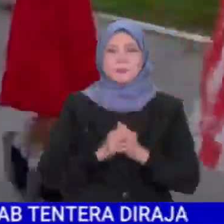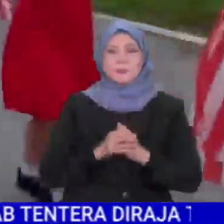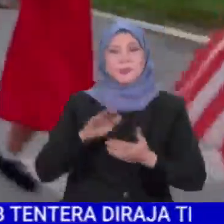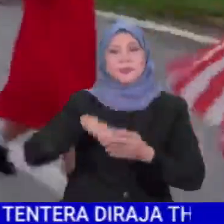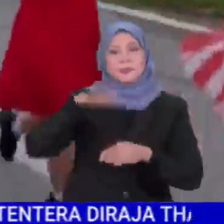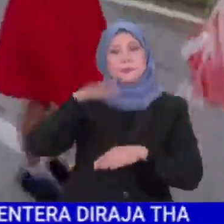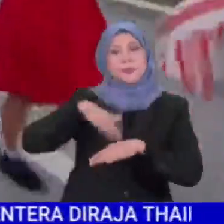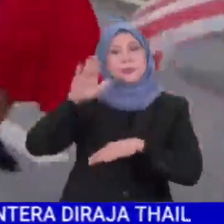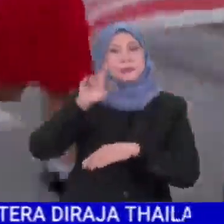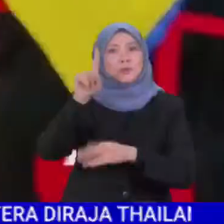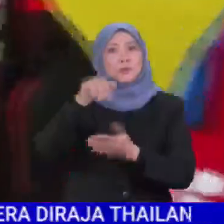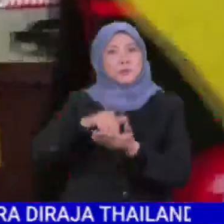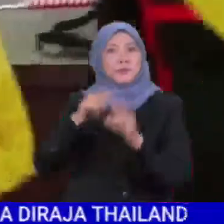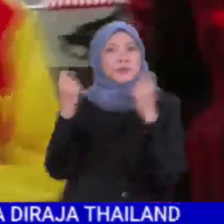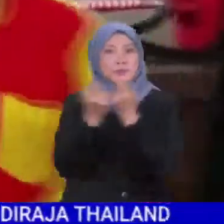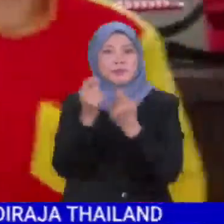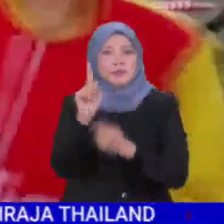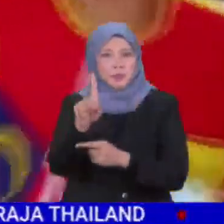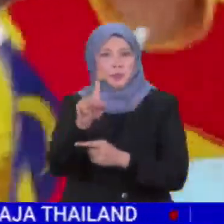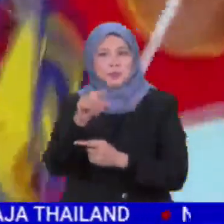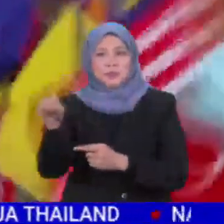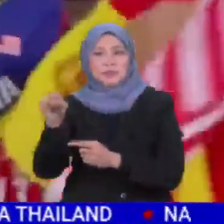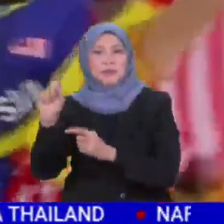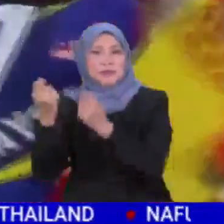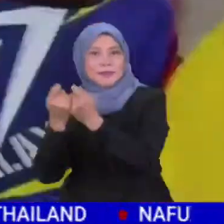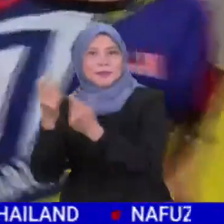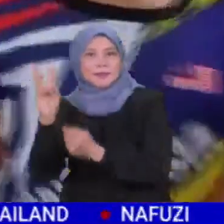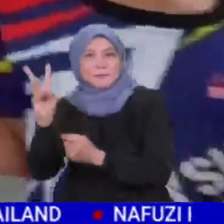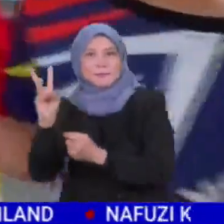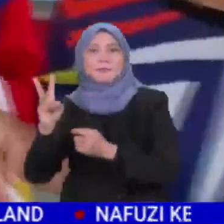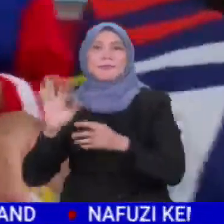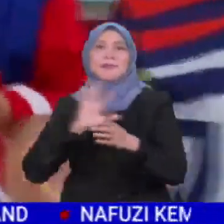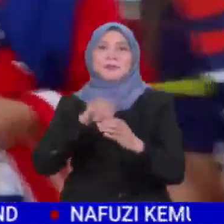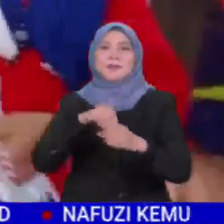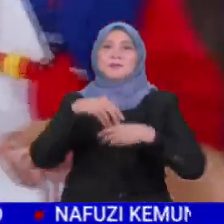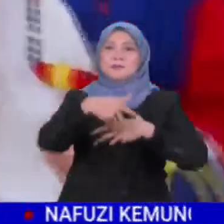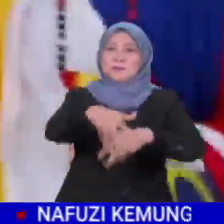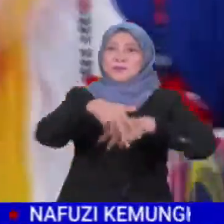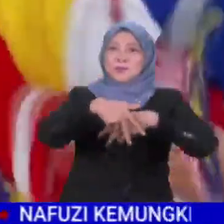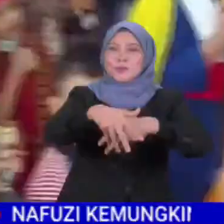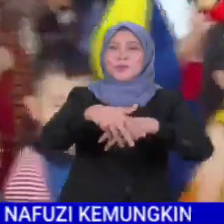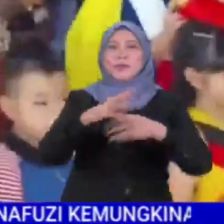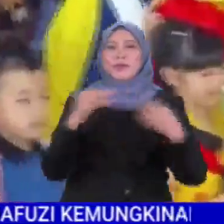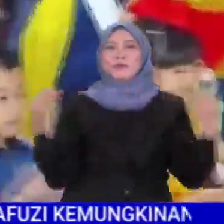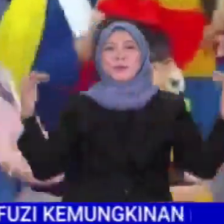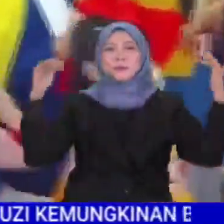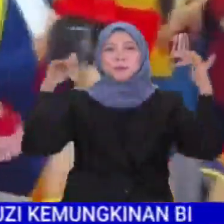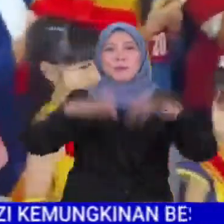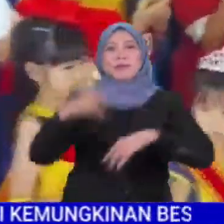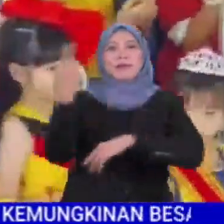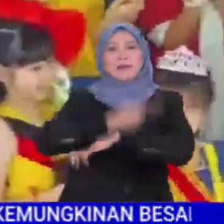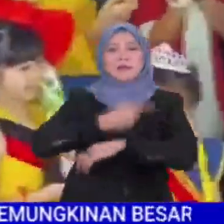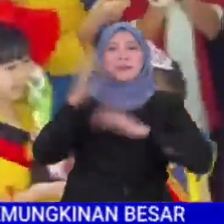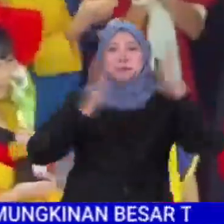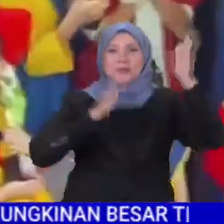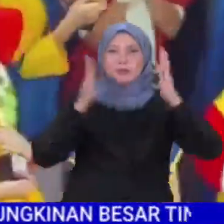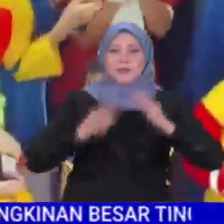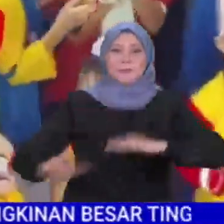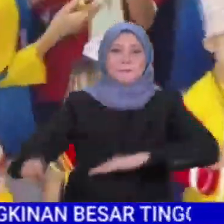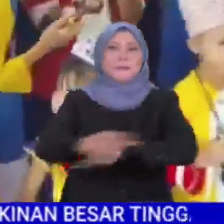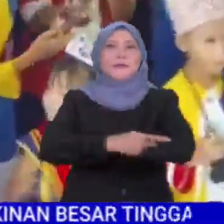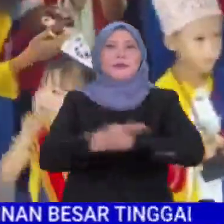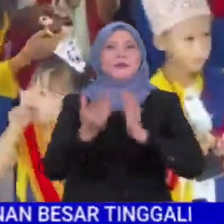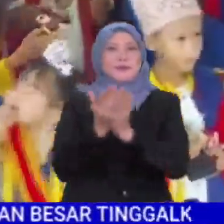1,200 pelajar tingkatan 1 hingga tingkatan 6 terlibat perarakan serta perhimpunan Hari Malaysia bertempat di padang